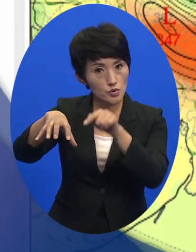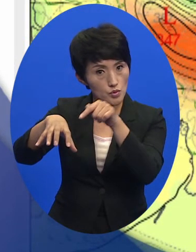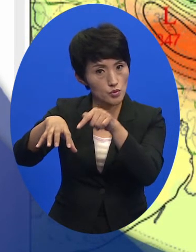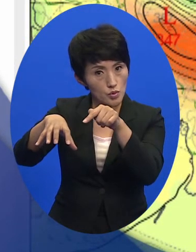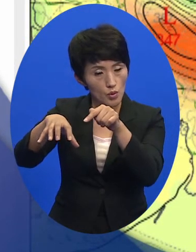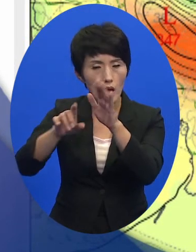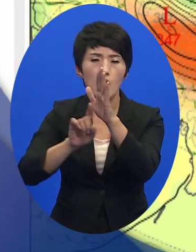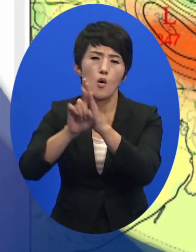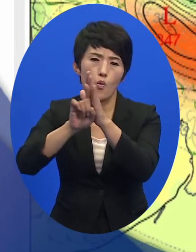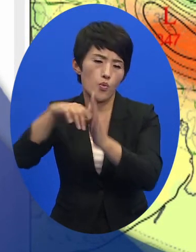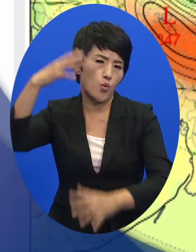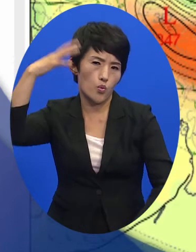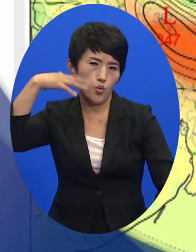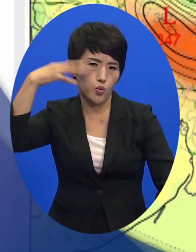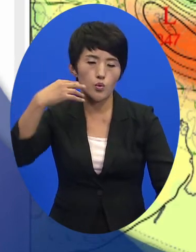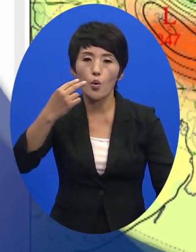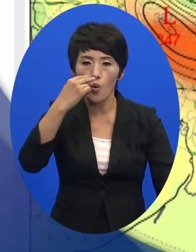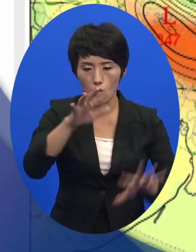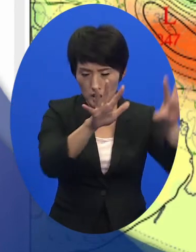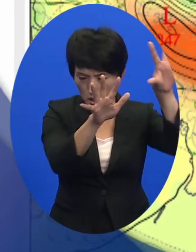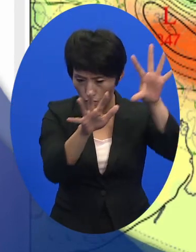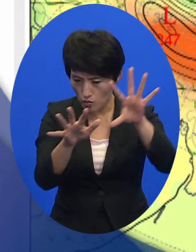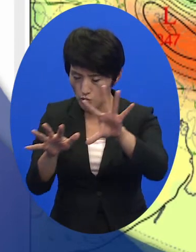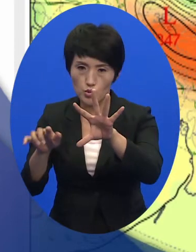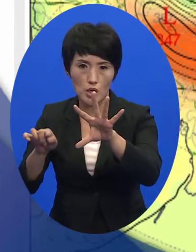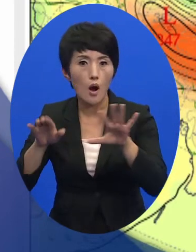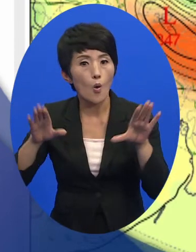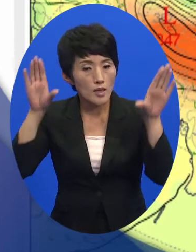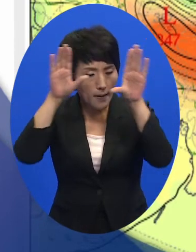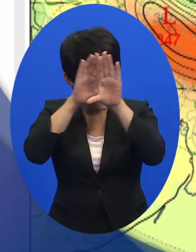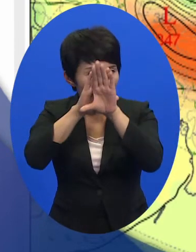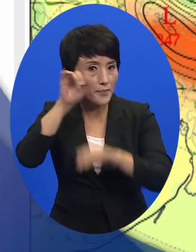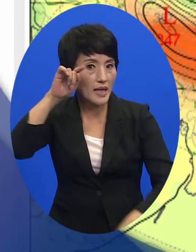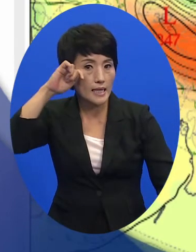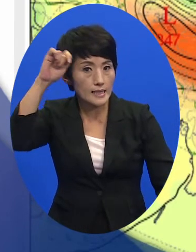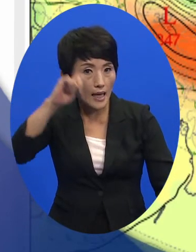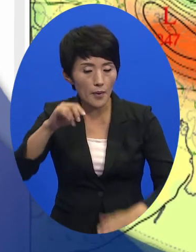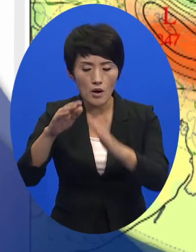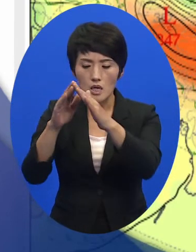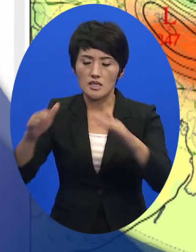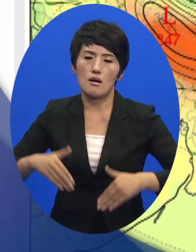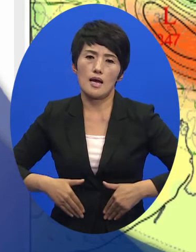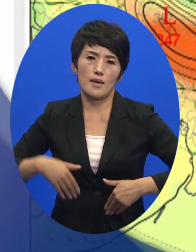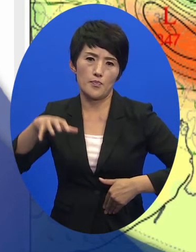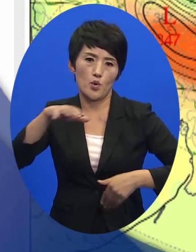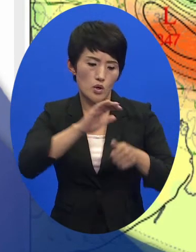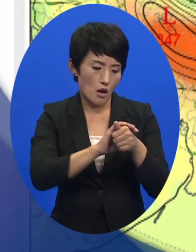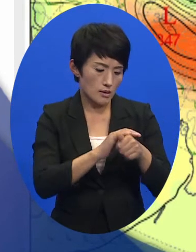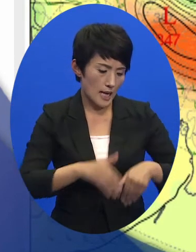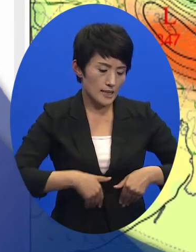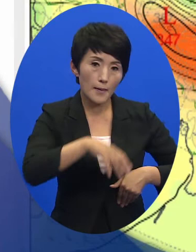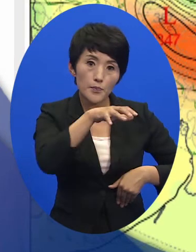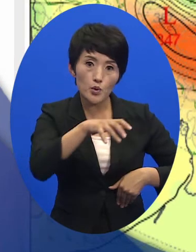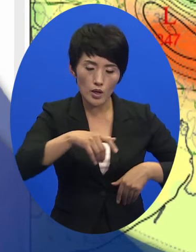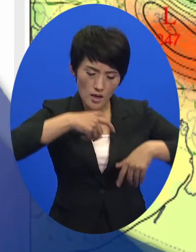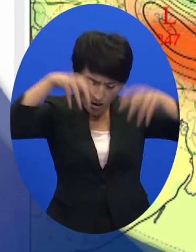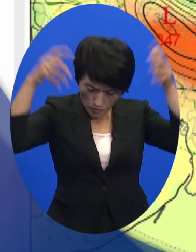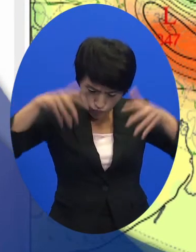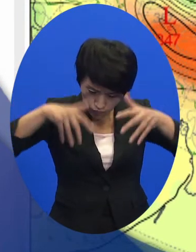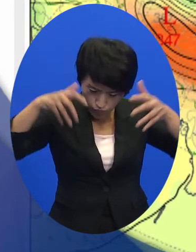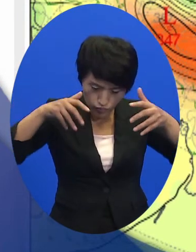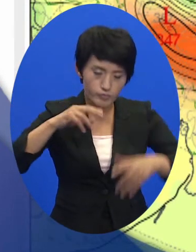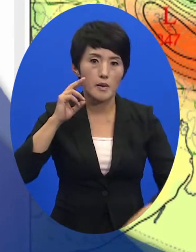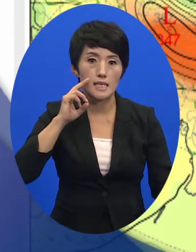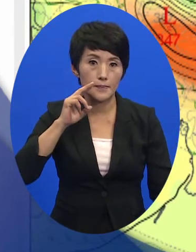운 역이 위치한 가운데 올 바턴 내일 새벽 쌓이는 전라남도와 경상남도 에서 당함 피가 오겠고